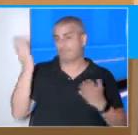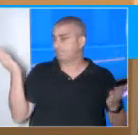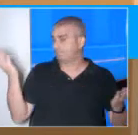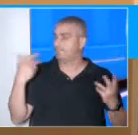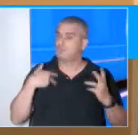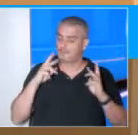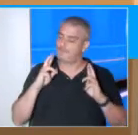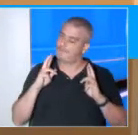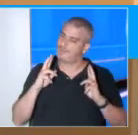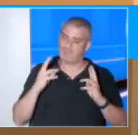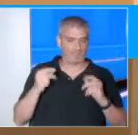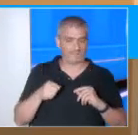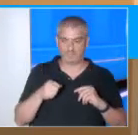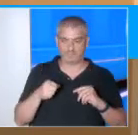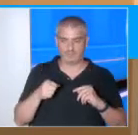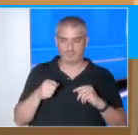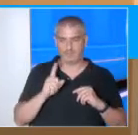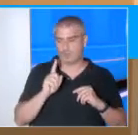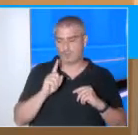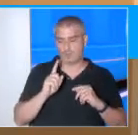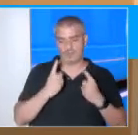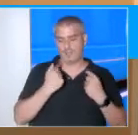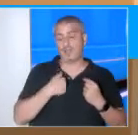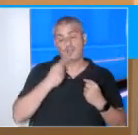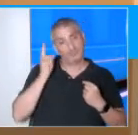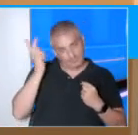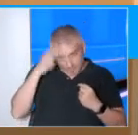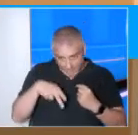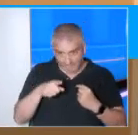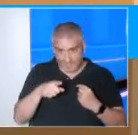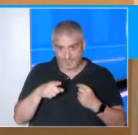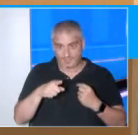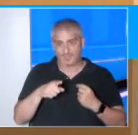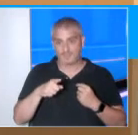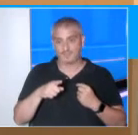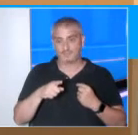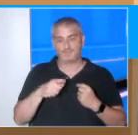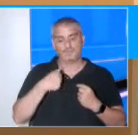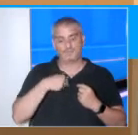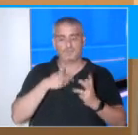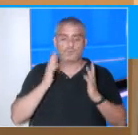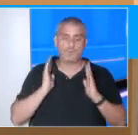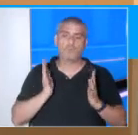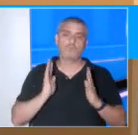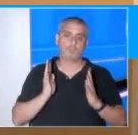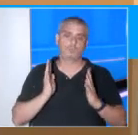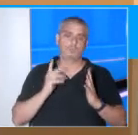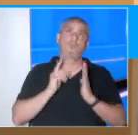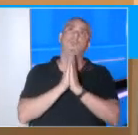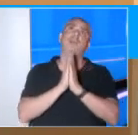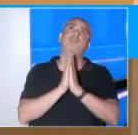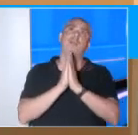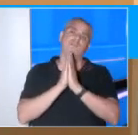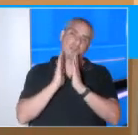אני מאוד מקווה שהדבר הזה בעצם לא יקרה. אנחנו צריכים להבין שאנחנו מאוד תולים